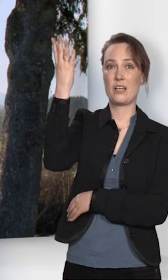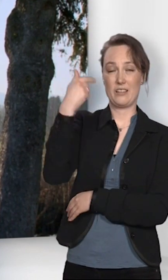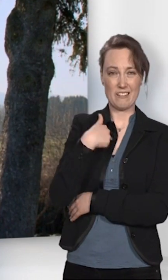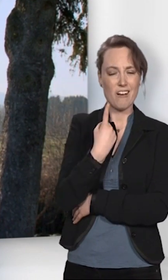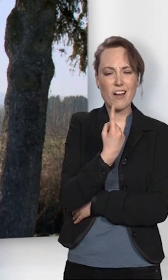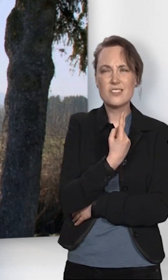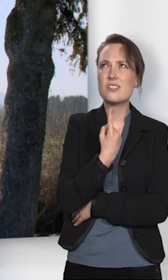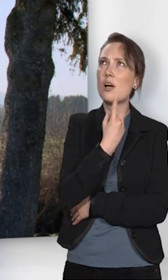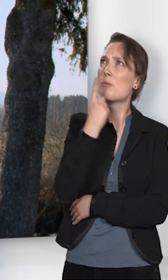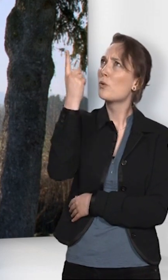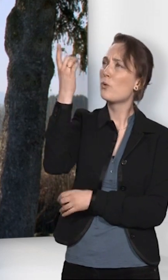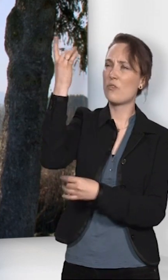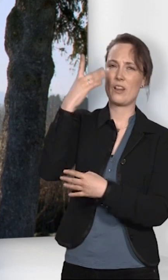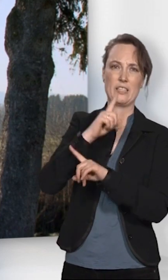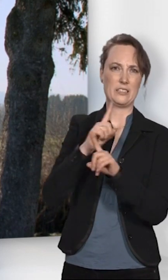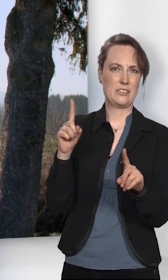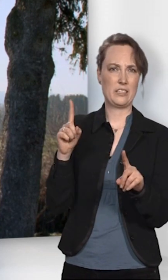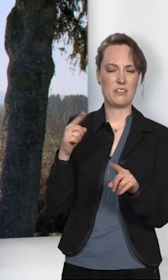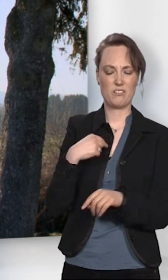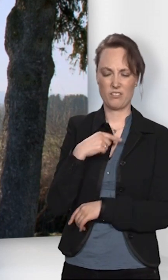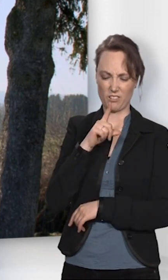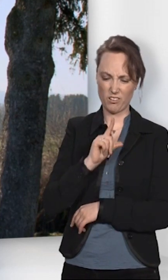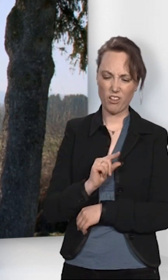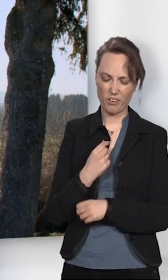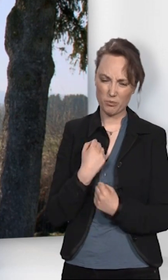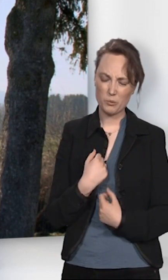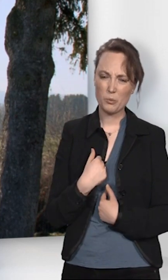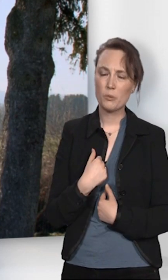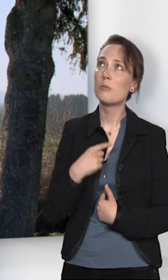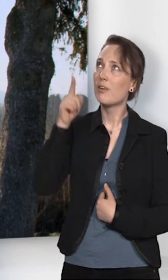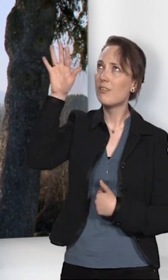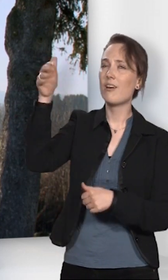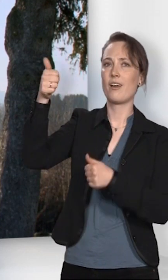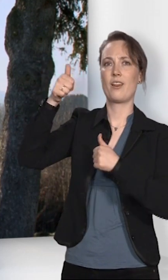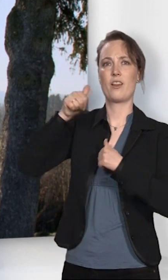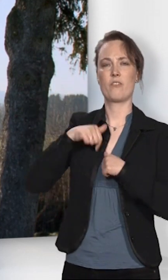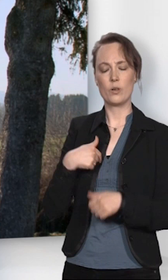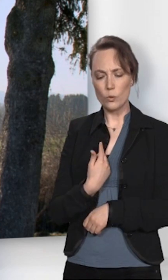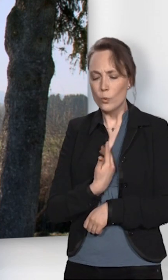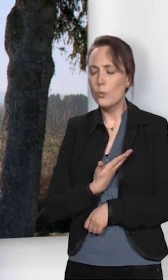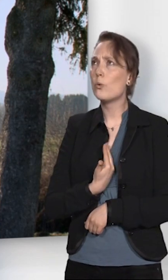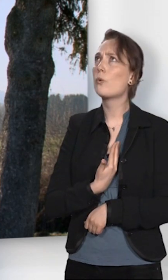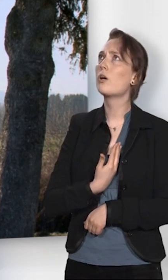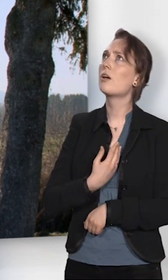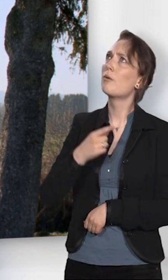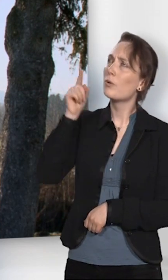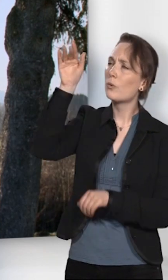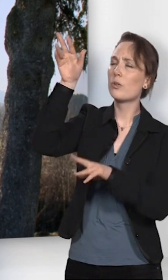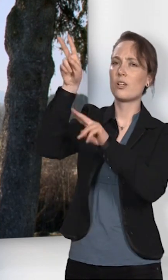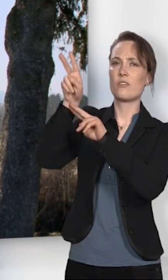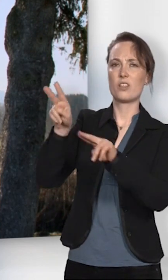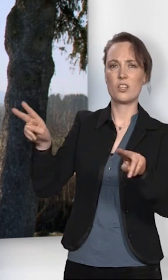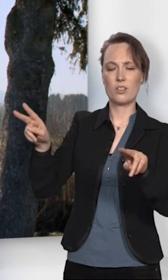nicht. Ich bin kleinmütig, aber bei dir ist Hilfe. Ich bin unruhig, aber bei dir ist der Frieden. In mir